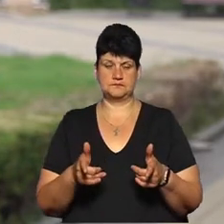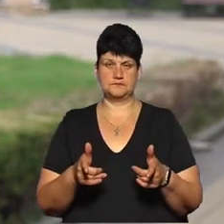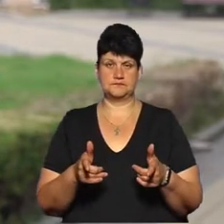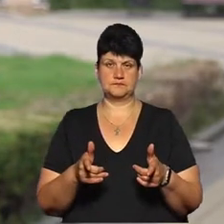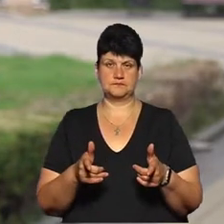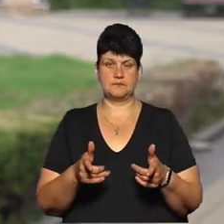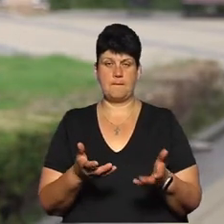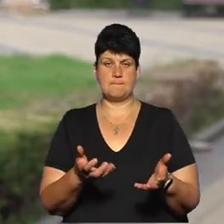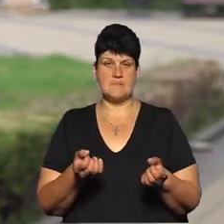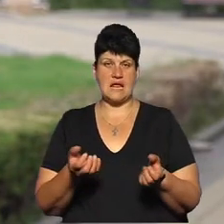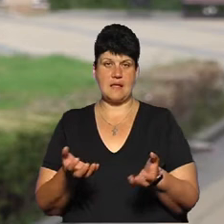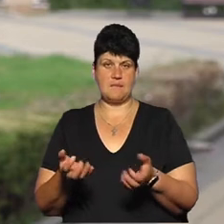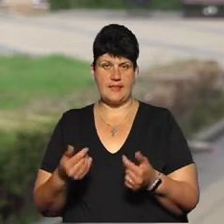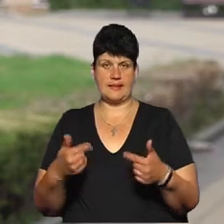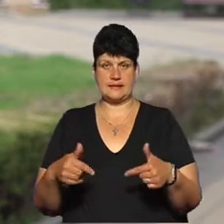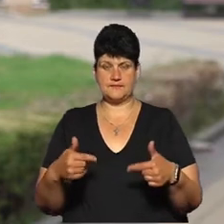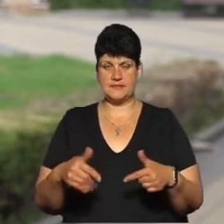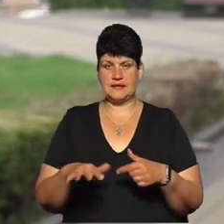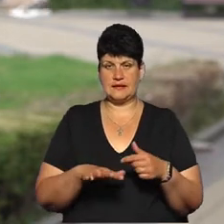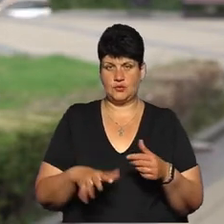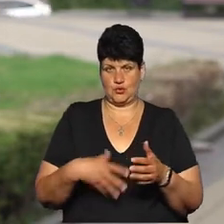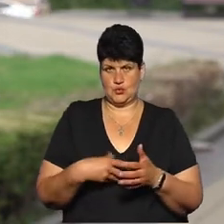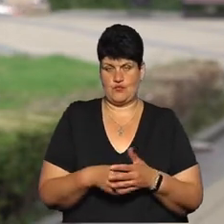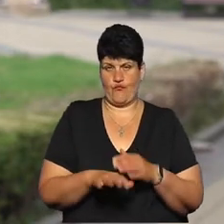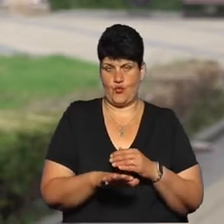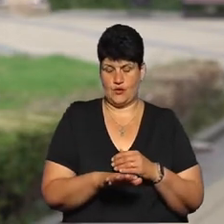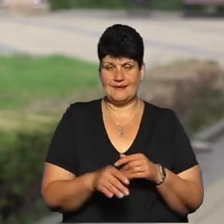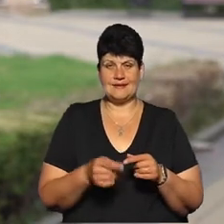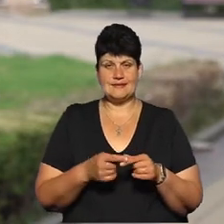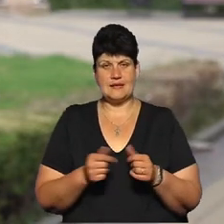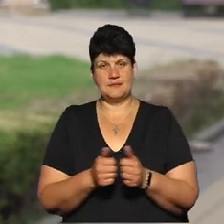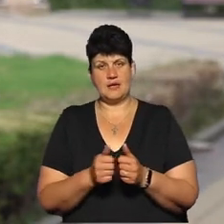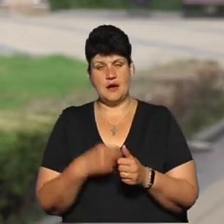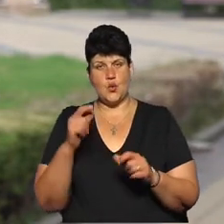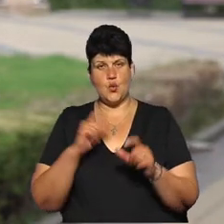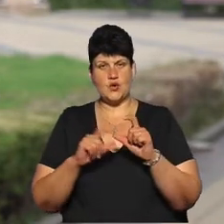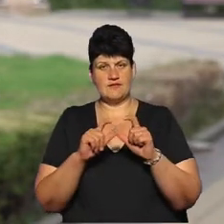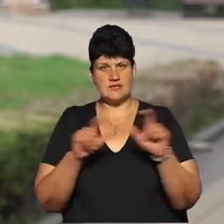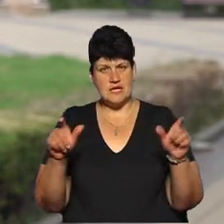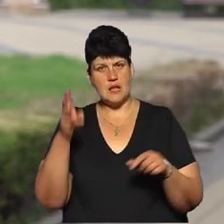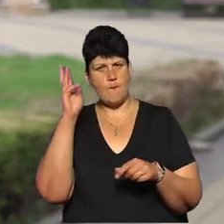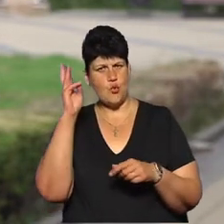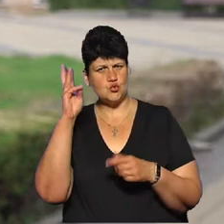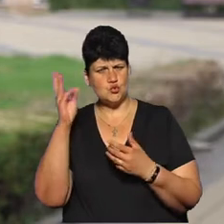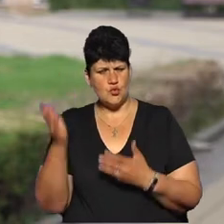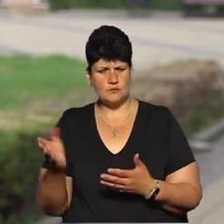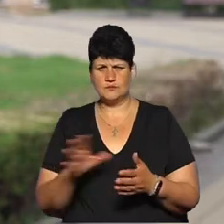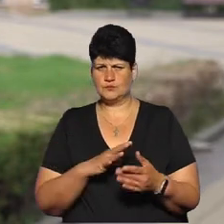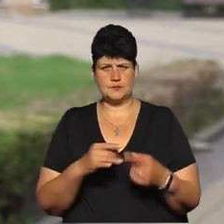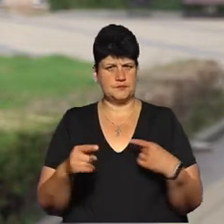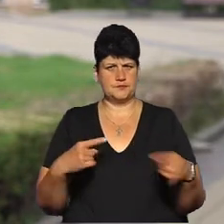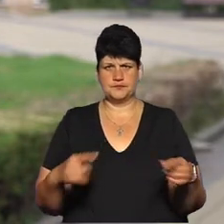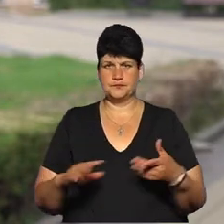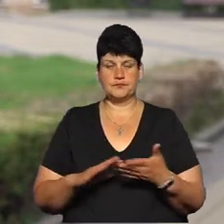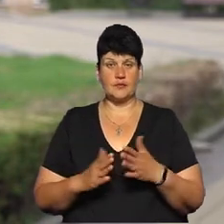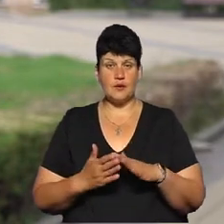приймати ці іспити на своїй території. Це при університетах, при посольствах, в залежності, як було домовлено. Більше того,